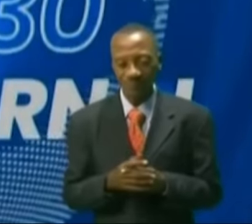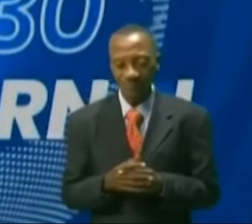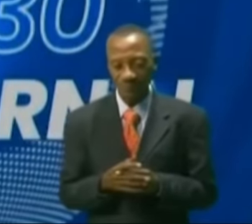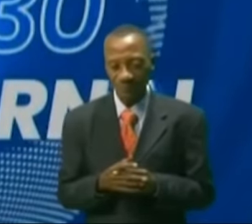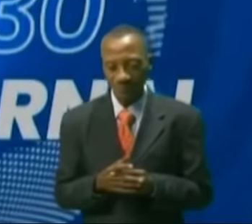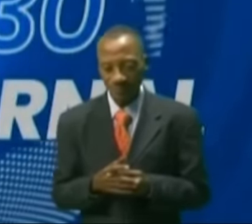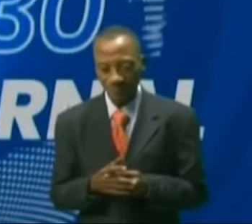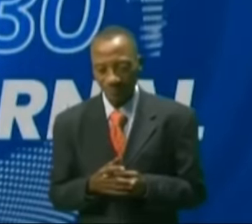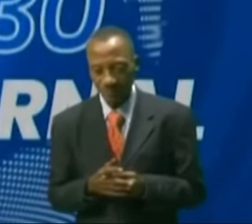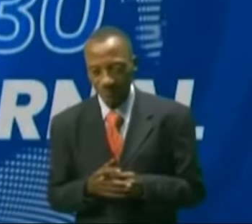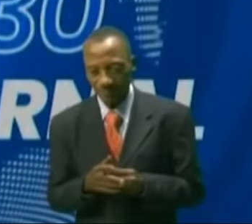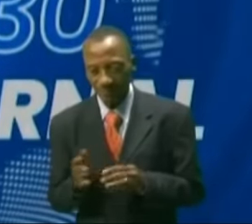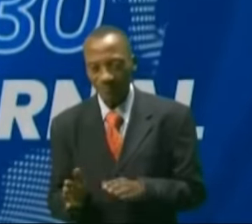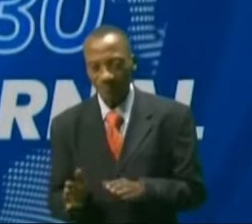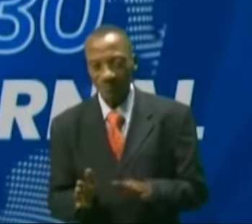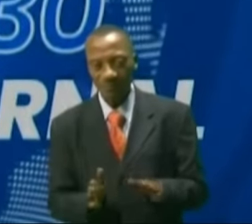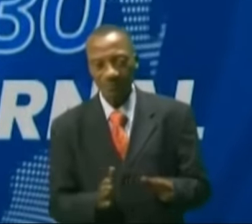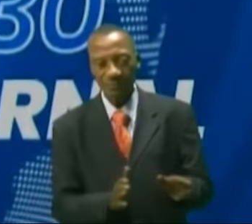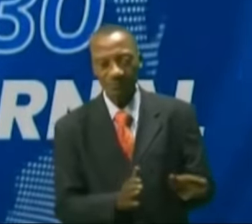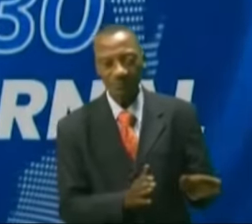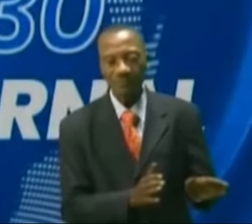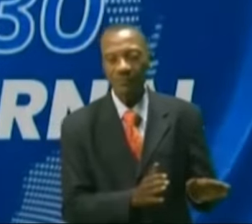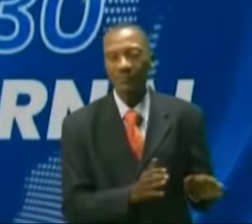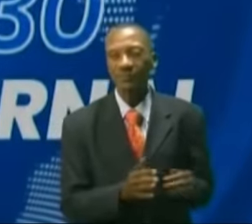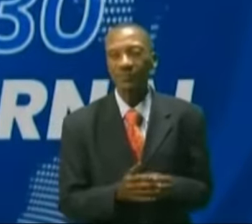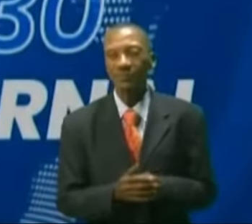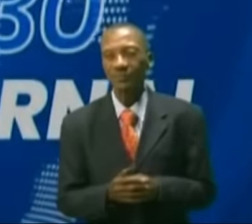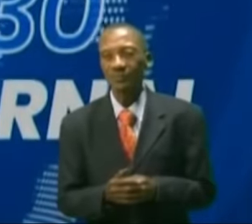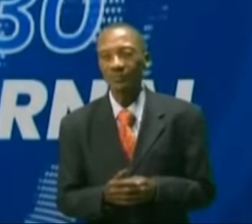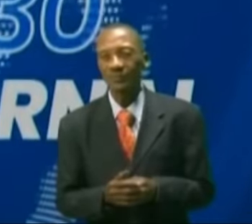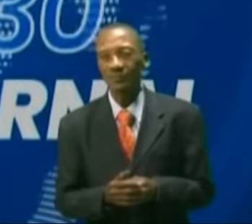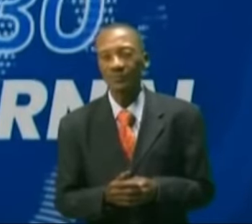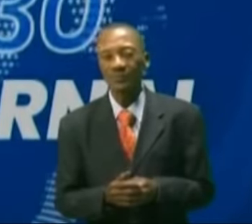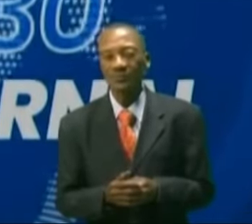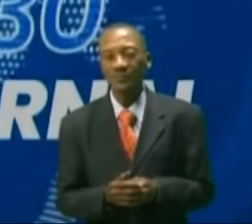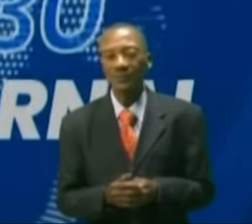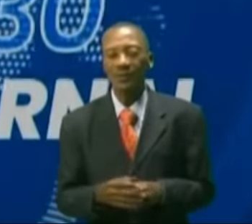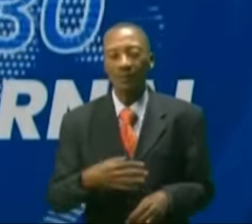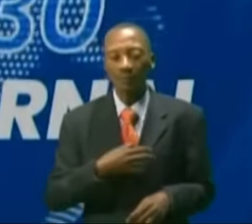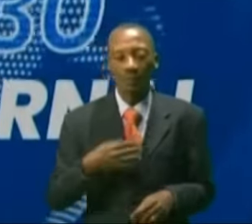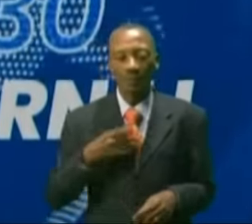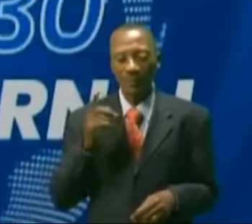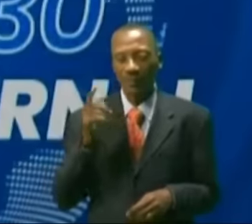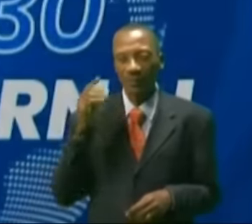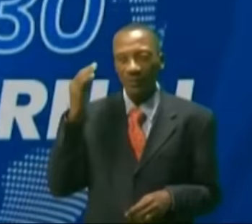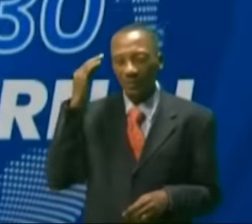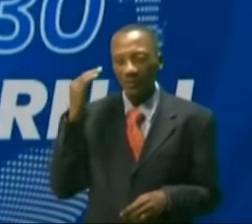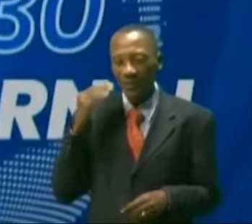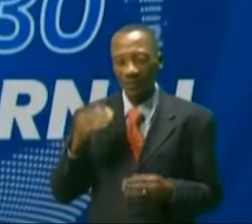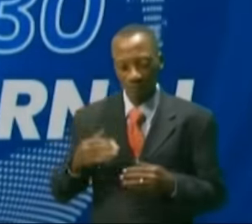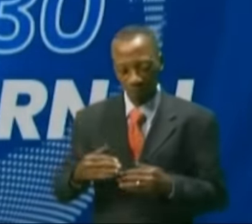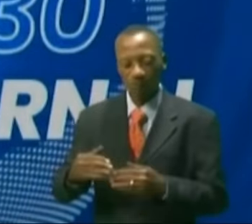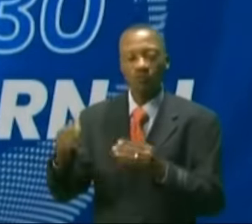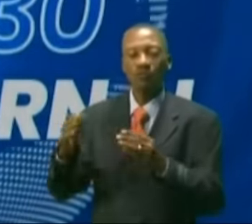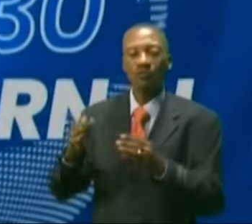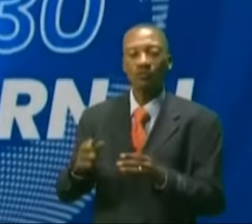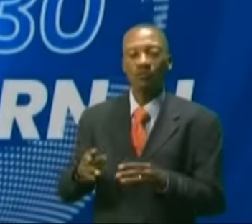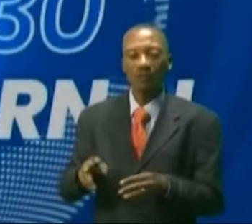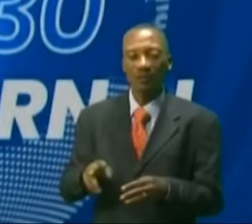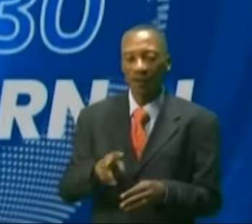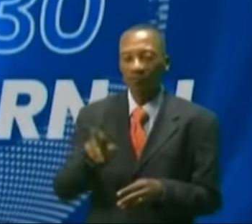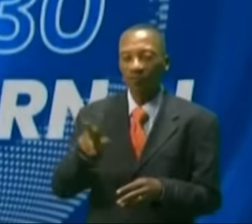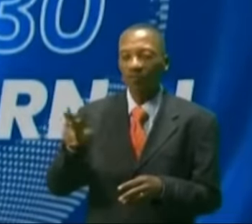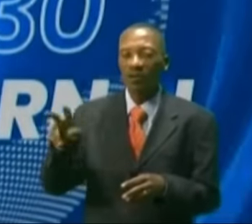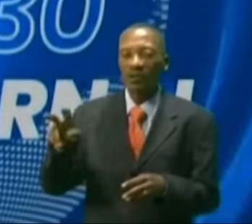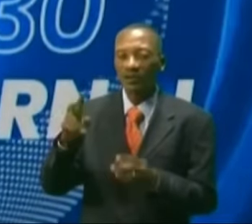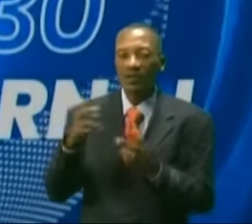Comme je l'ai annoncé en début de ce journal, la première ministre séjourne dans l'est de la République démocratique du Congo,